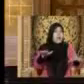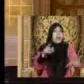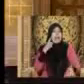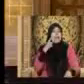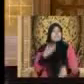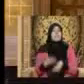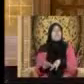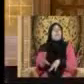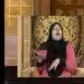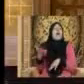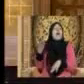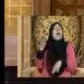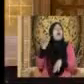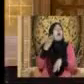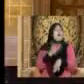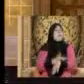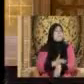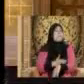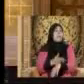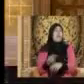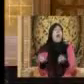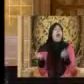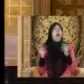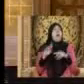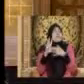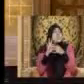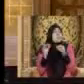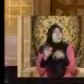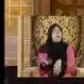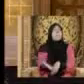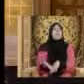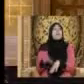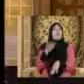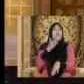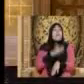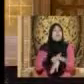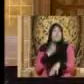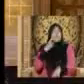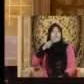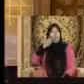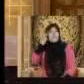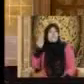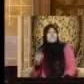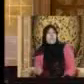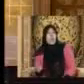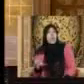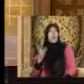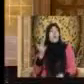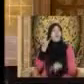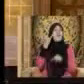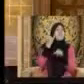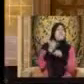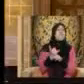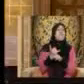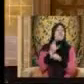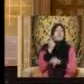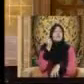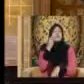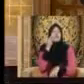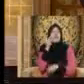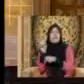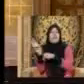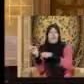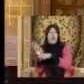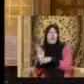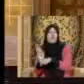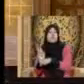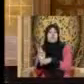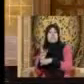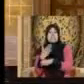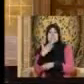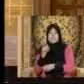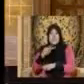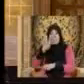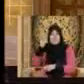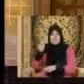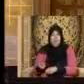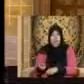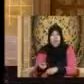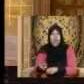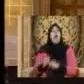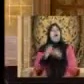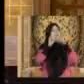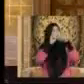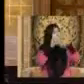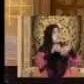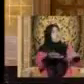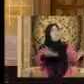أن تدرك مصدر هذا الخبر أنه خبر صحيح، وأن تتثبت من الخبر، ثم بإمكانك أن تنقله